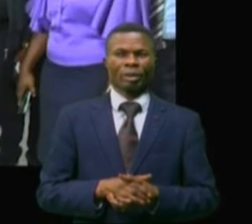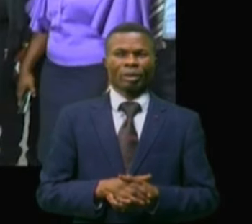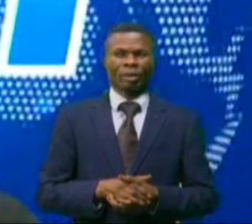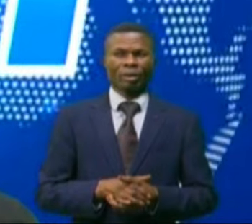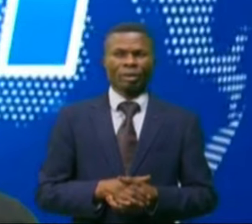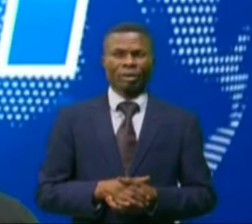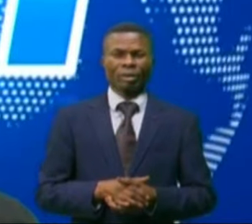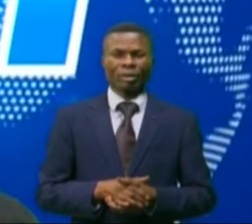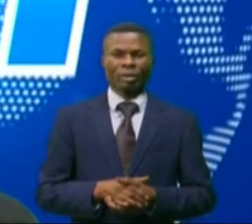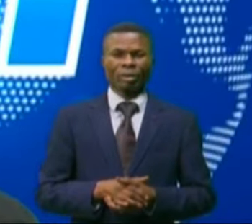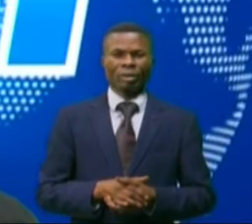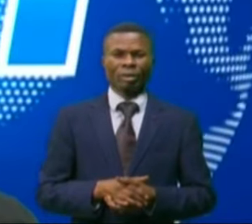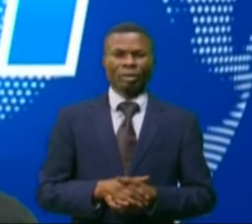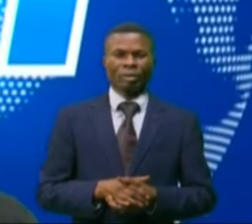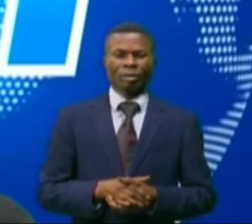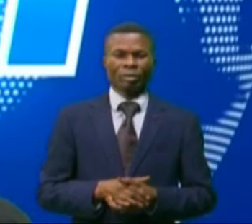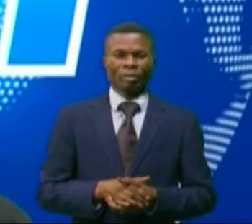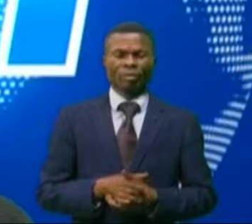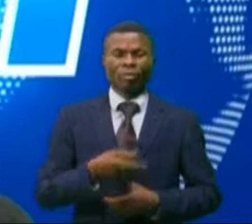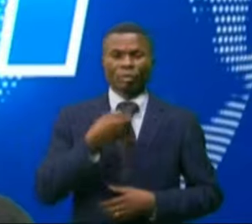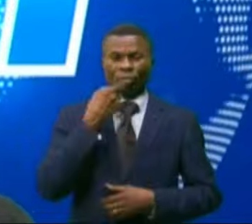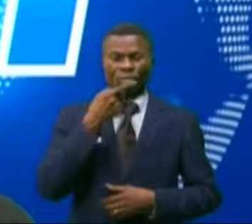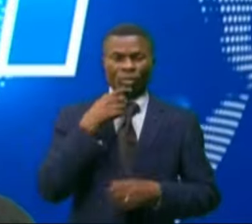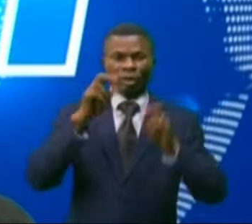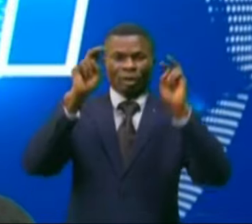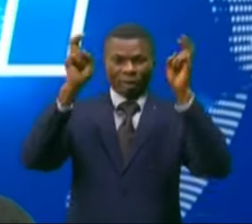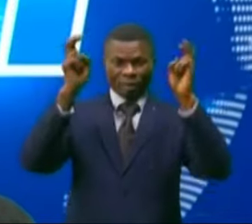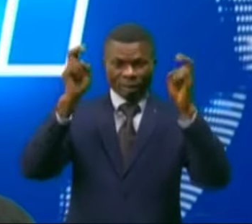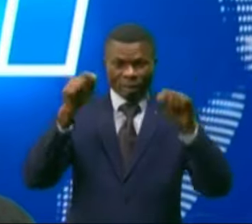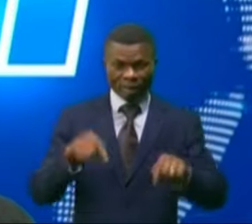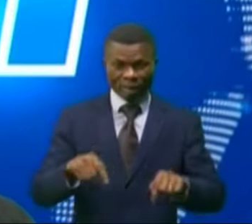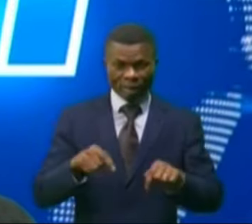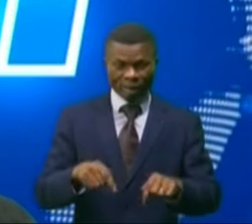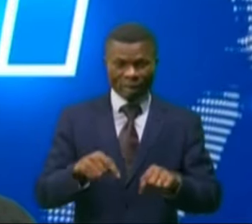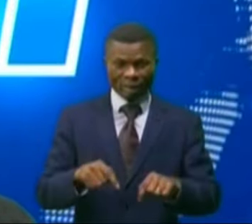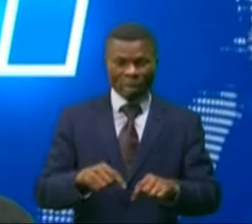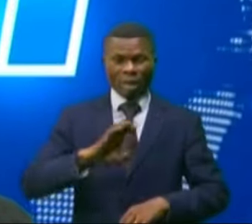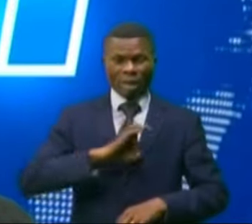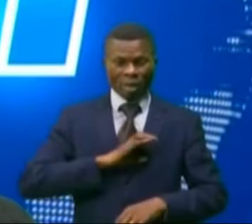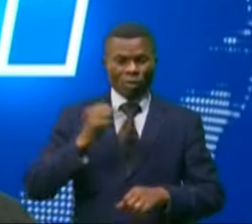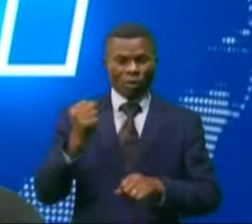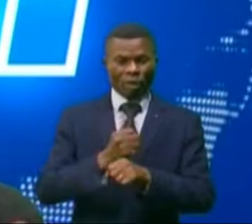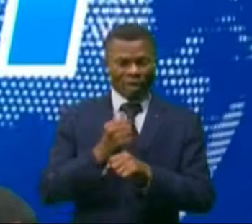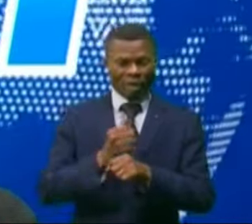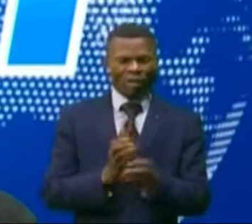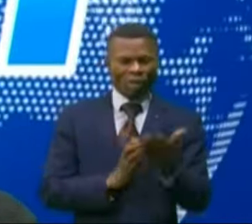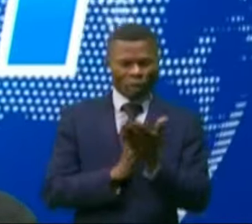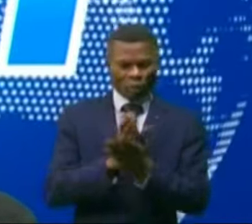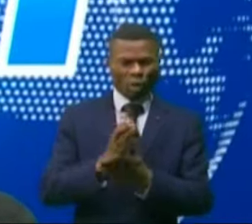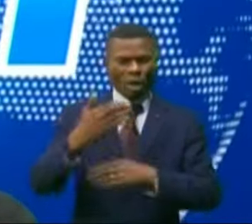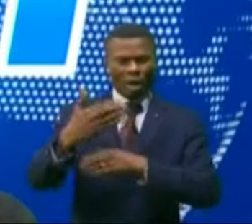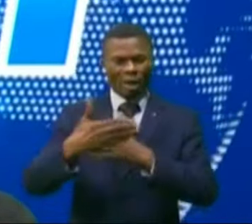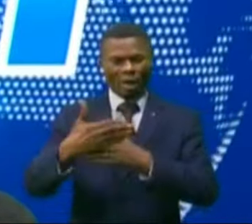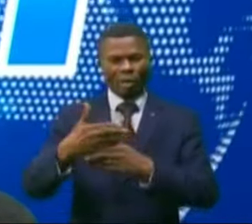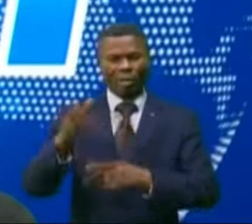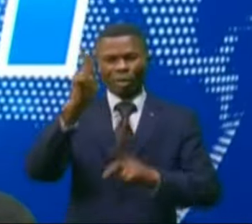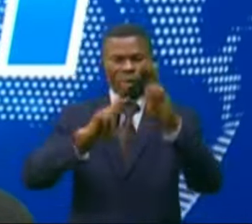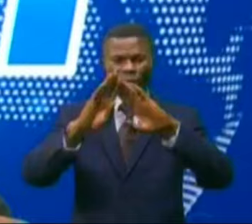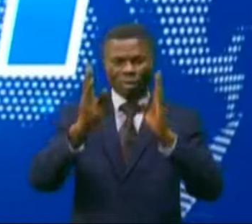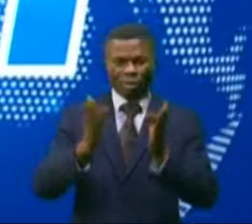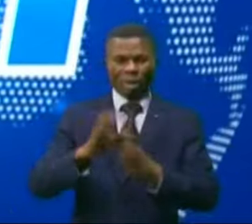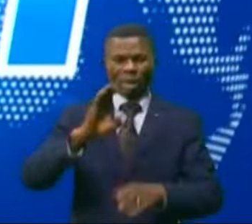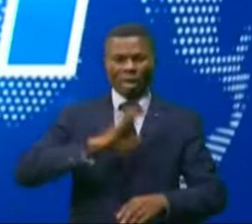famille. J'en parlais dans les titres, c'est pour une police professionnelle et de proximité que la police nationale de